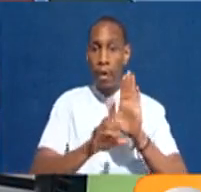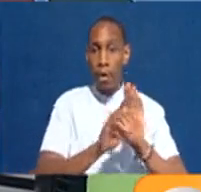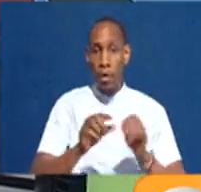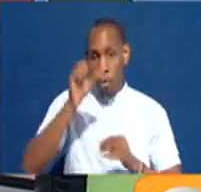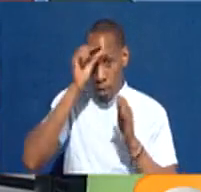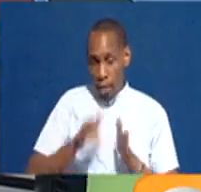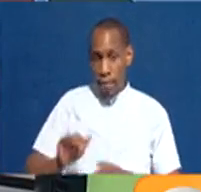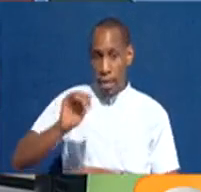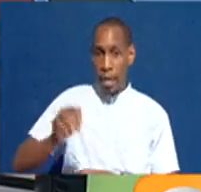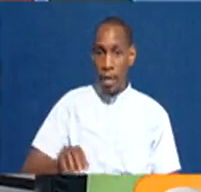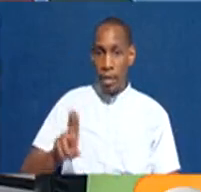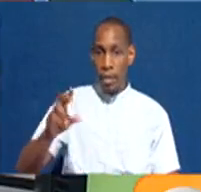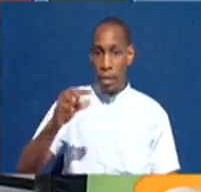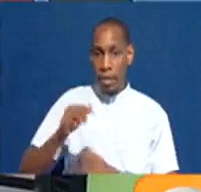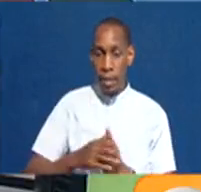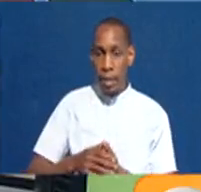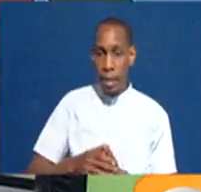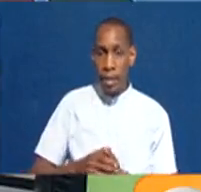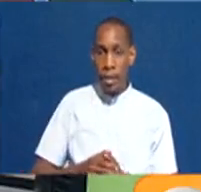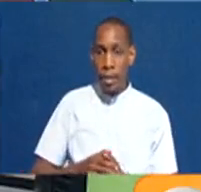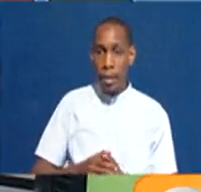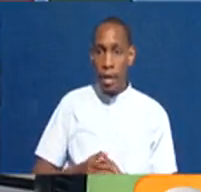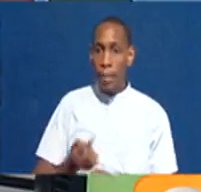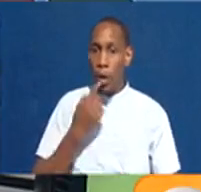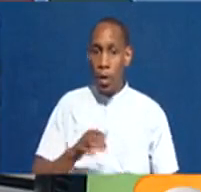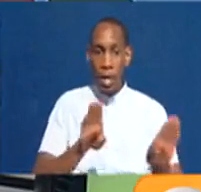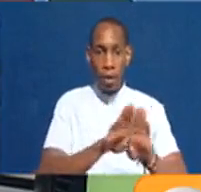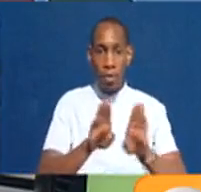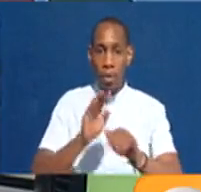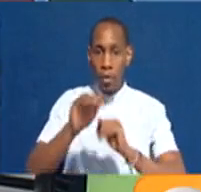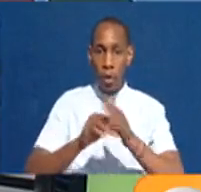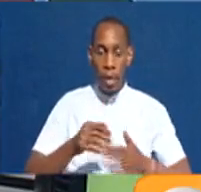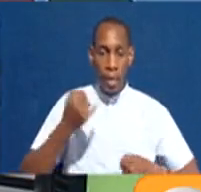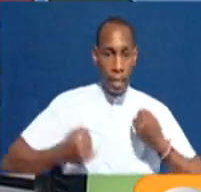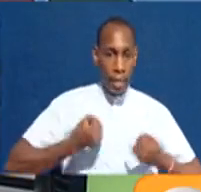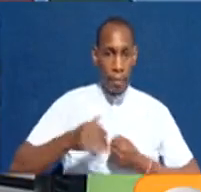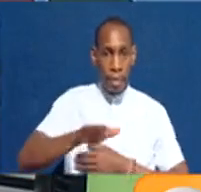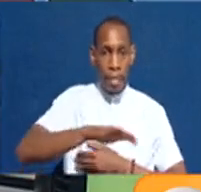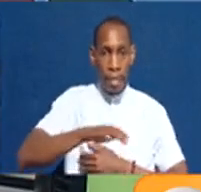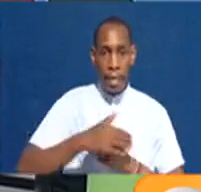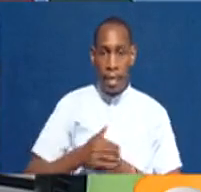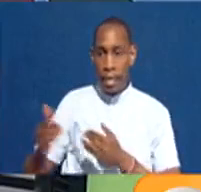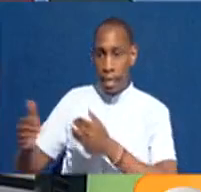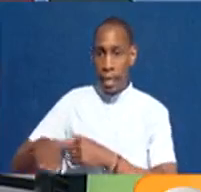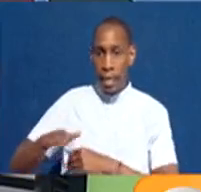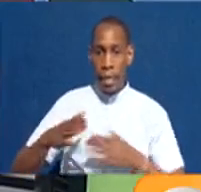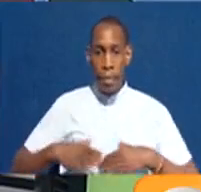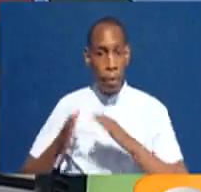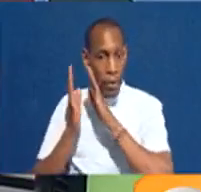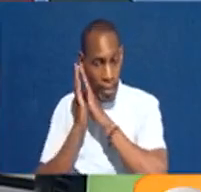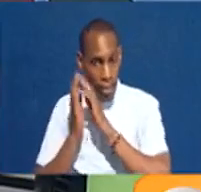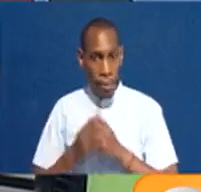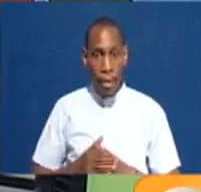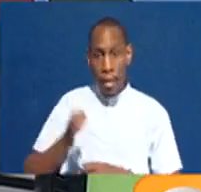Gavana wa kaunti ya Uasin Gishu, Jonathan B, ameshaamrisha kufungwa kwa sehemu zote za burudani zilizoko katika maeneo ya makazi huko